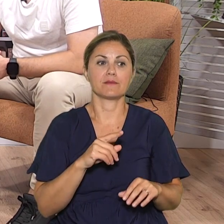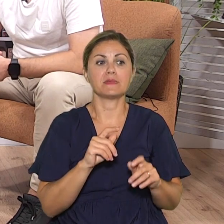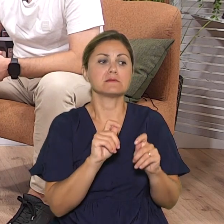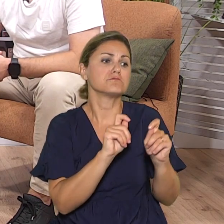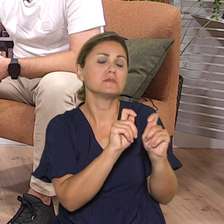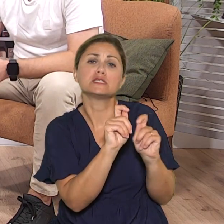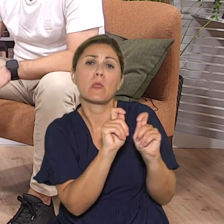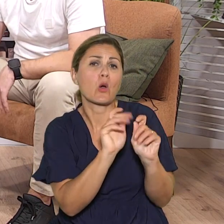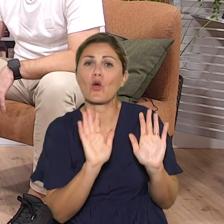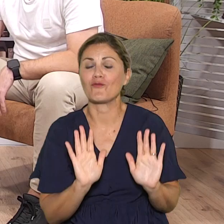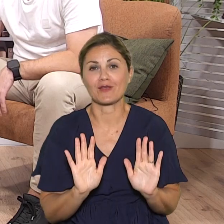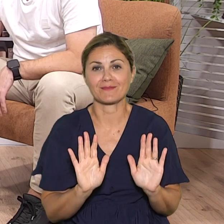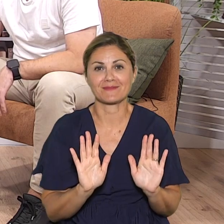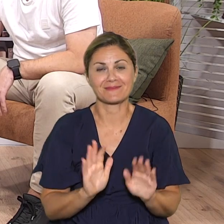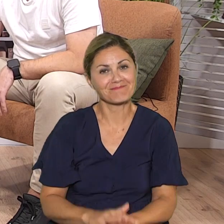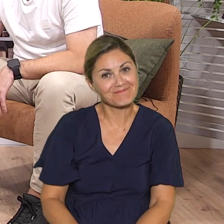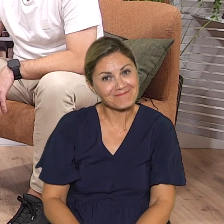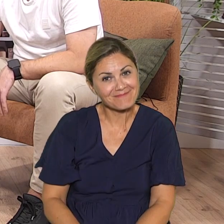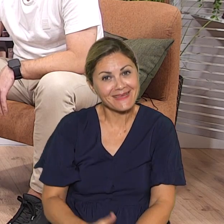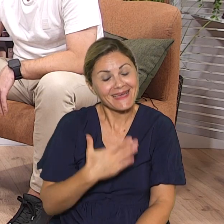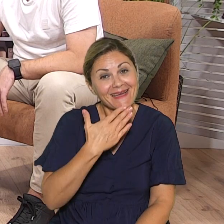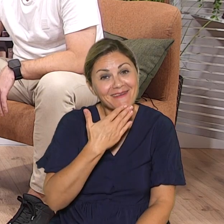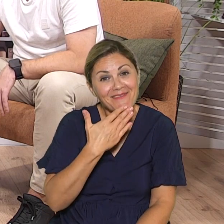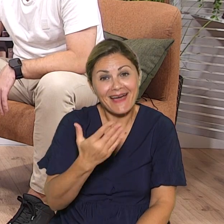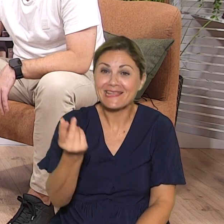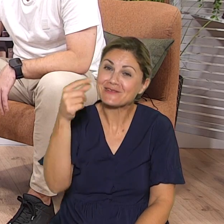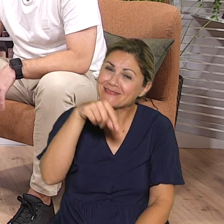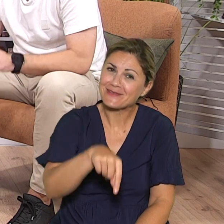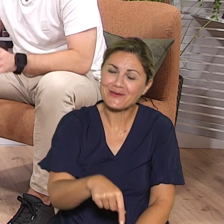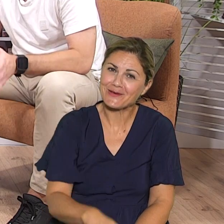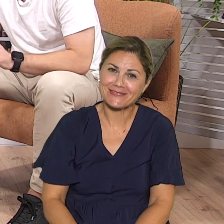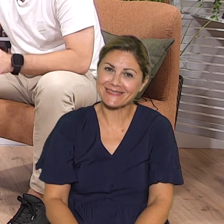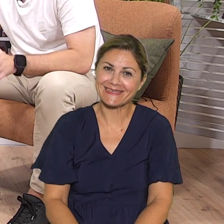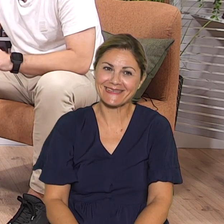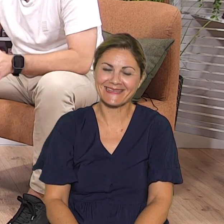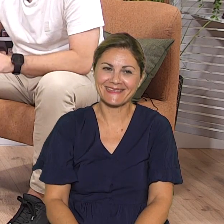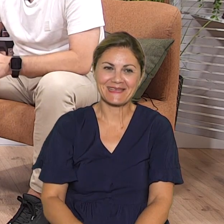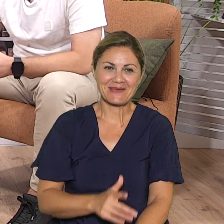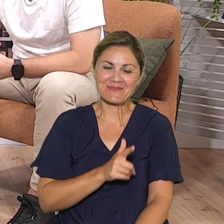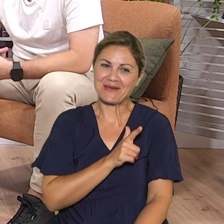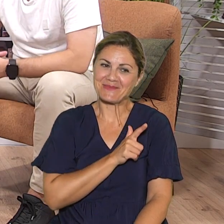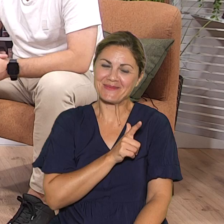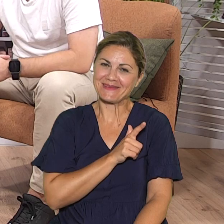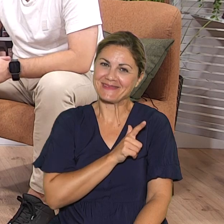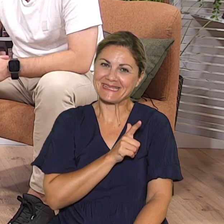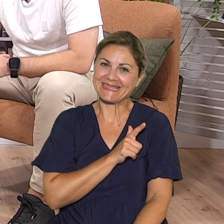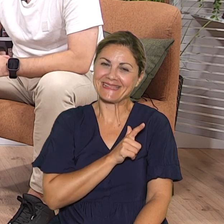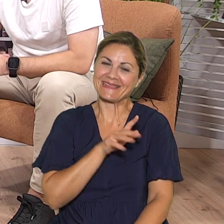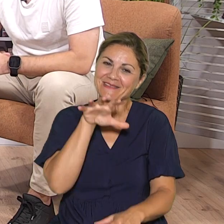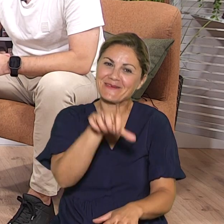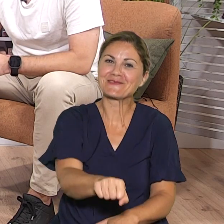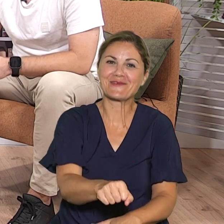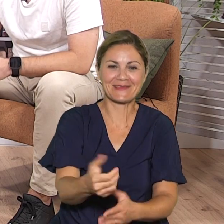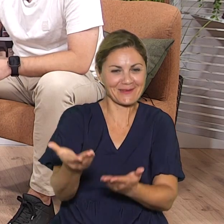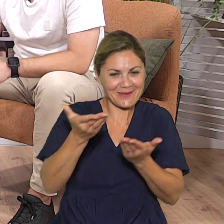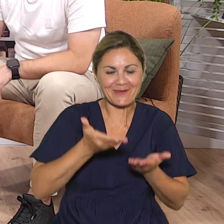maestru, kako bi rekla sad. Sad mi je još draže što ste došli, s obzirom da ste toliko zaposleni, teško vas je uhvatiti. Na svim frontama ste.